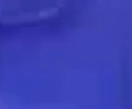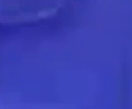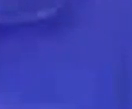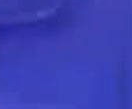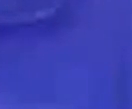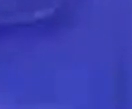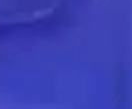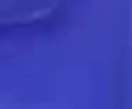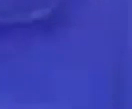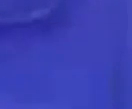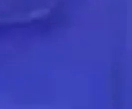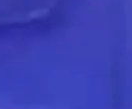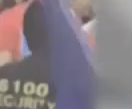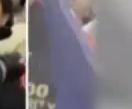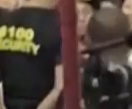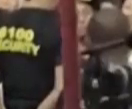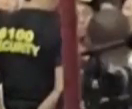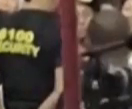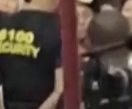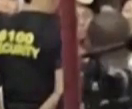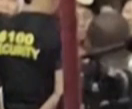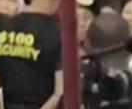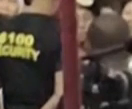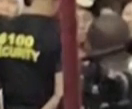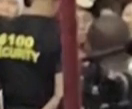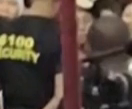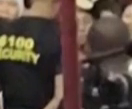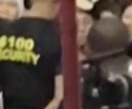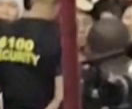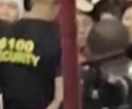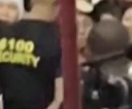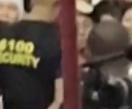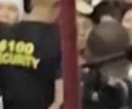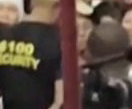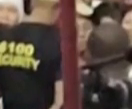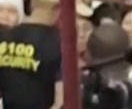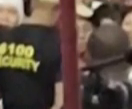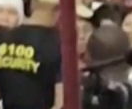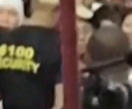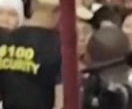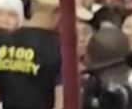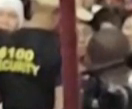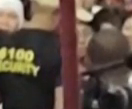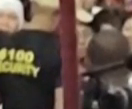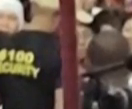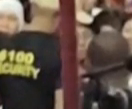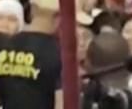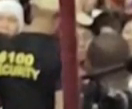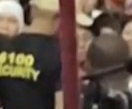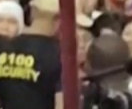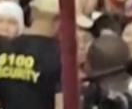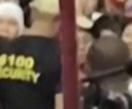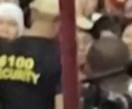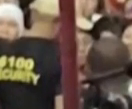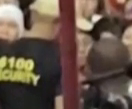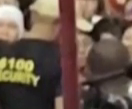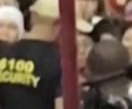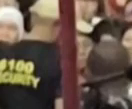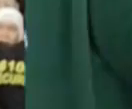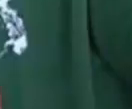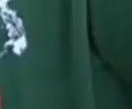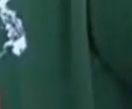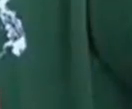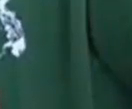sa Harvard University. Una siyang nagtrabaho sa gobyerno noong panahon ni Pangulong Cory Aquino bilang kalihim ng Department of